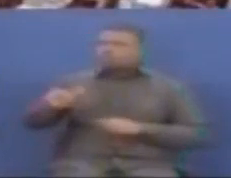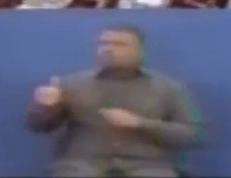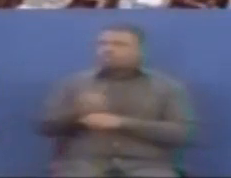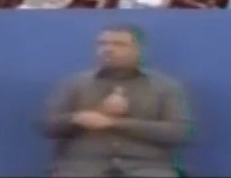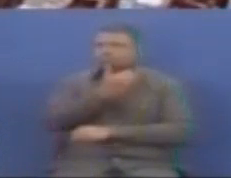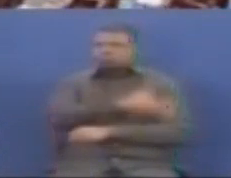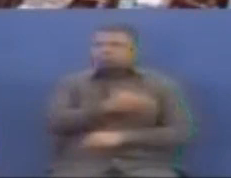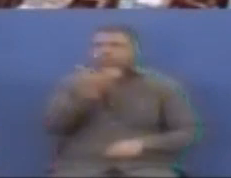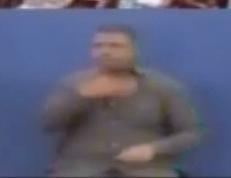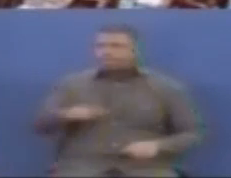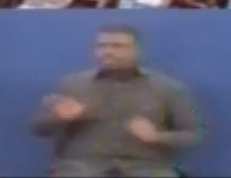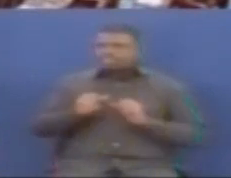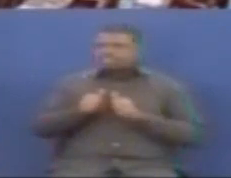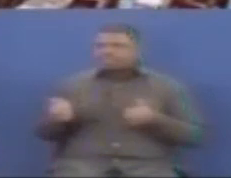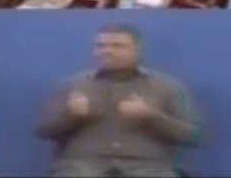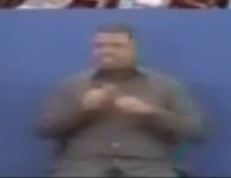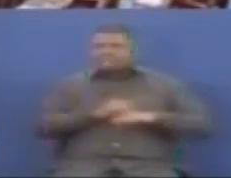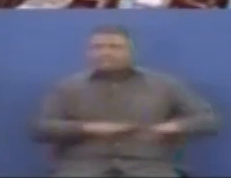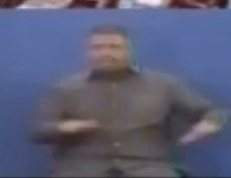maji.